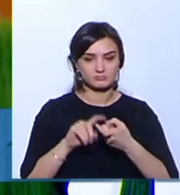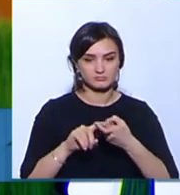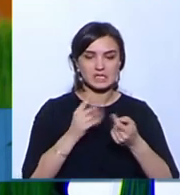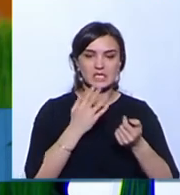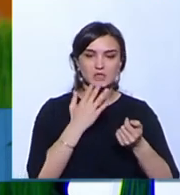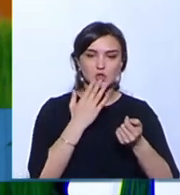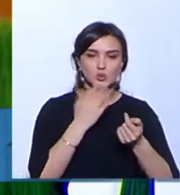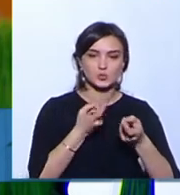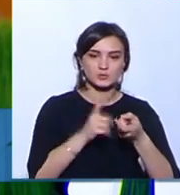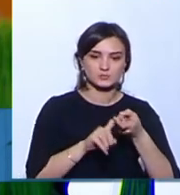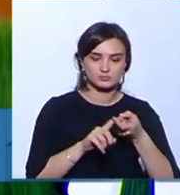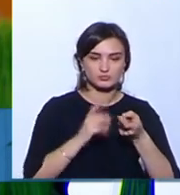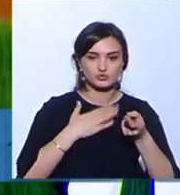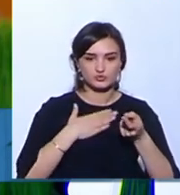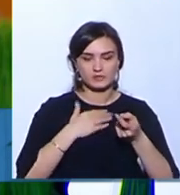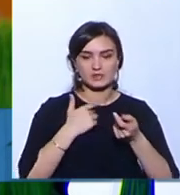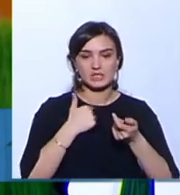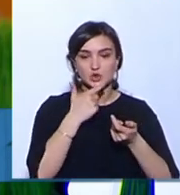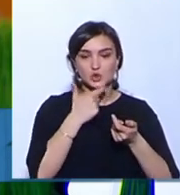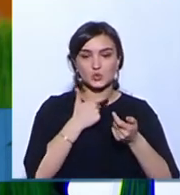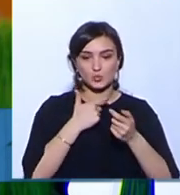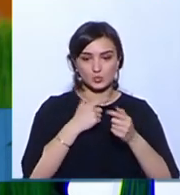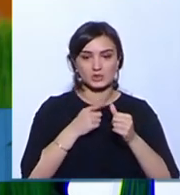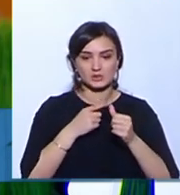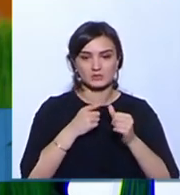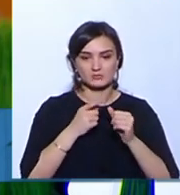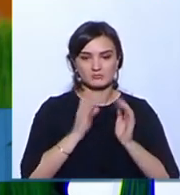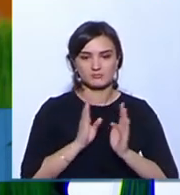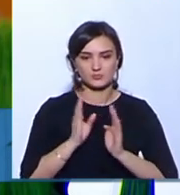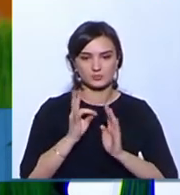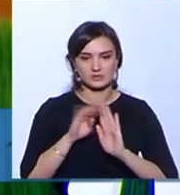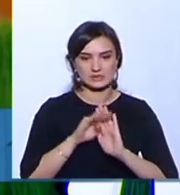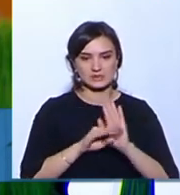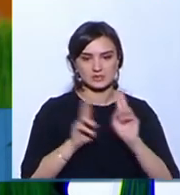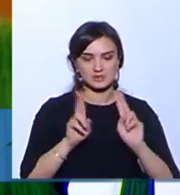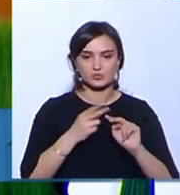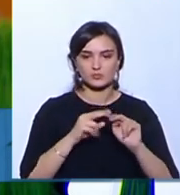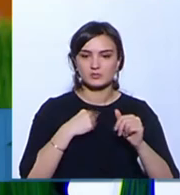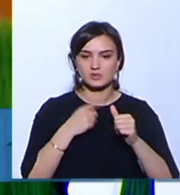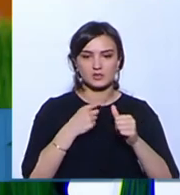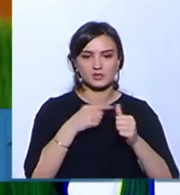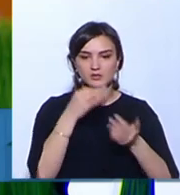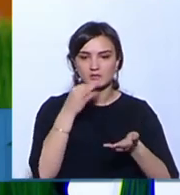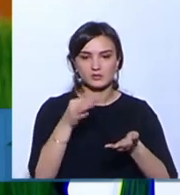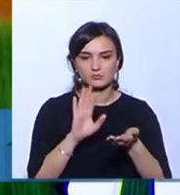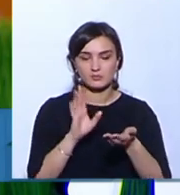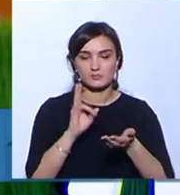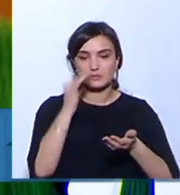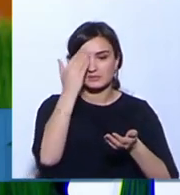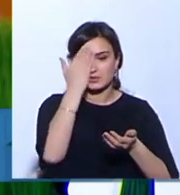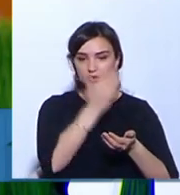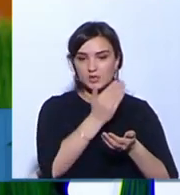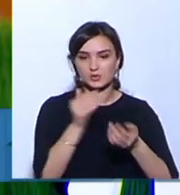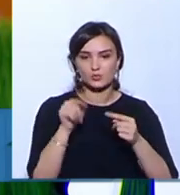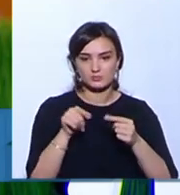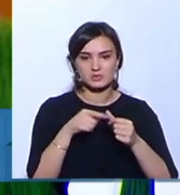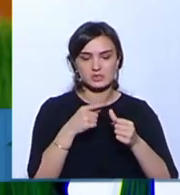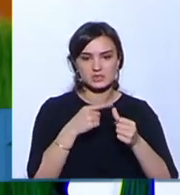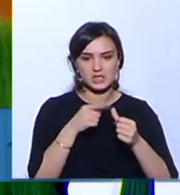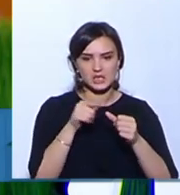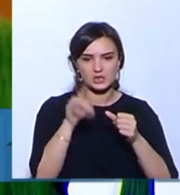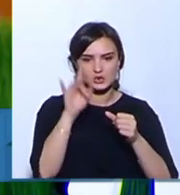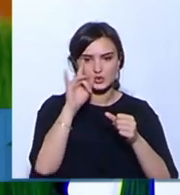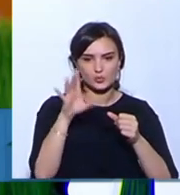ეთიკური მოსაზრებიდან გამომდინარე ამ სახელწოდებას არ ვასახელებთ, თუმცა საზოგადოებისათვის სწორედ ამ სახელით იყო ეს